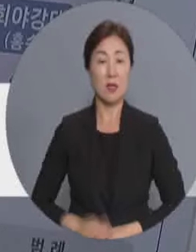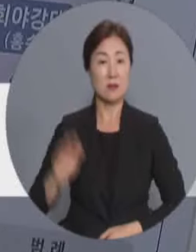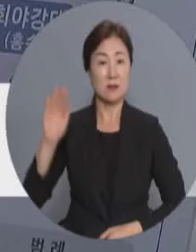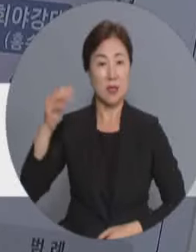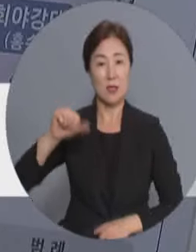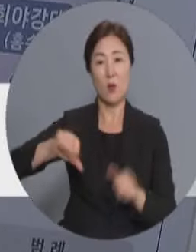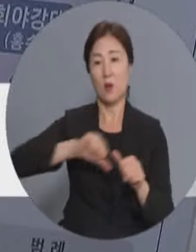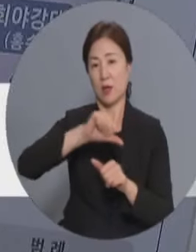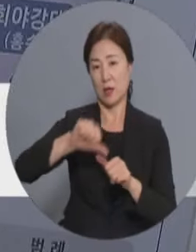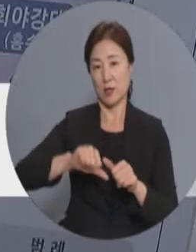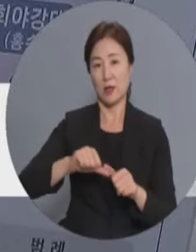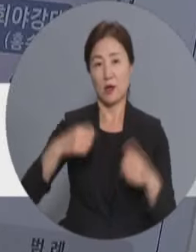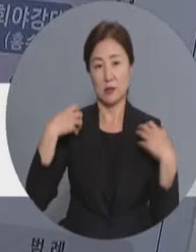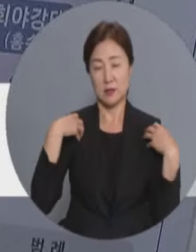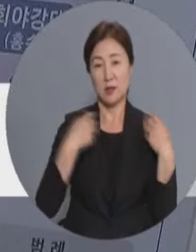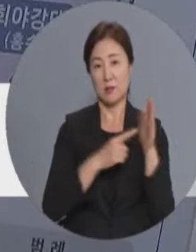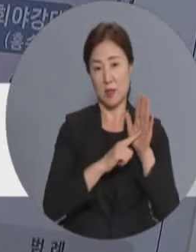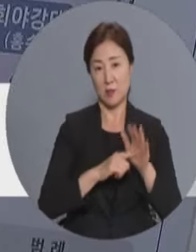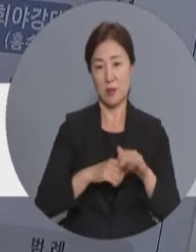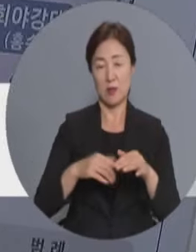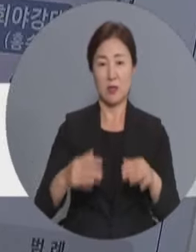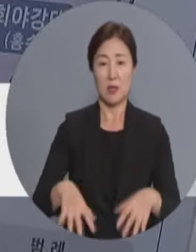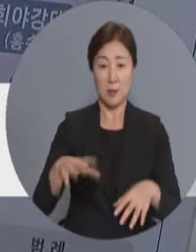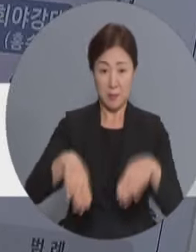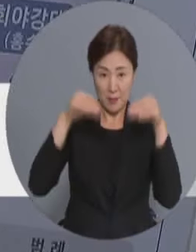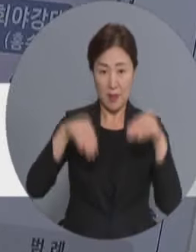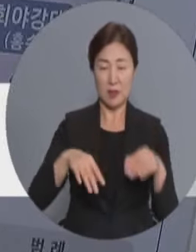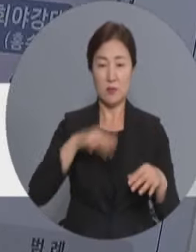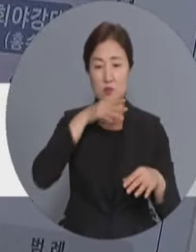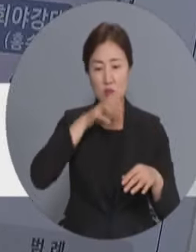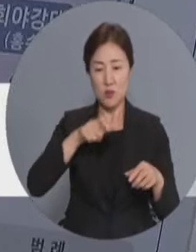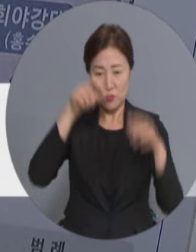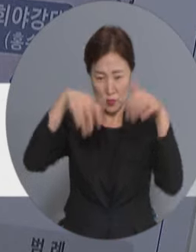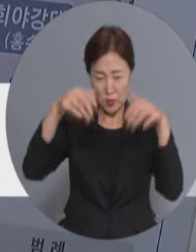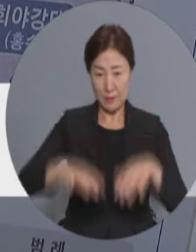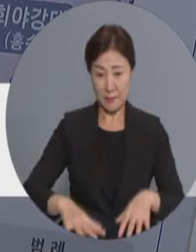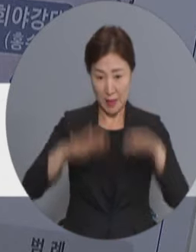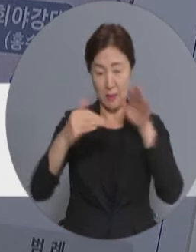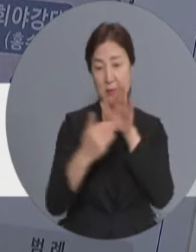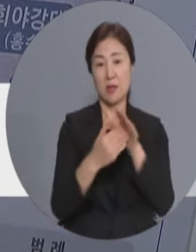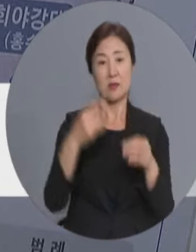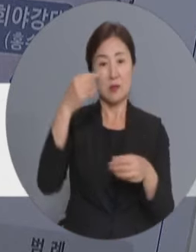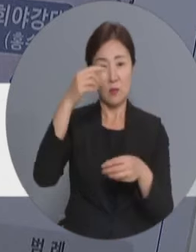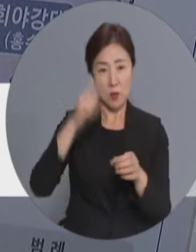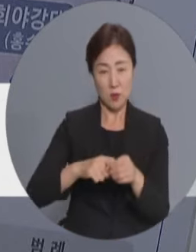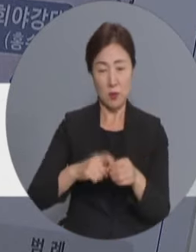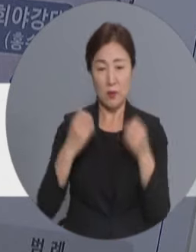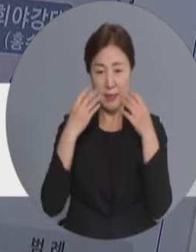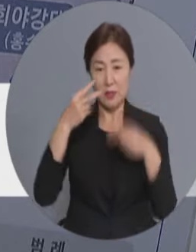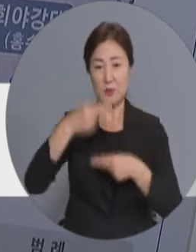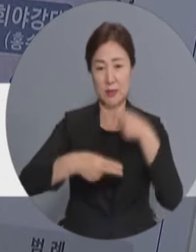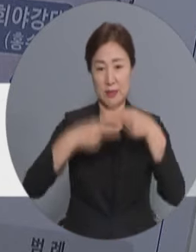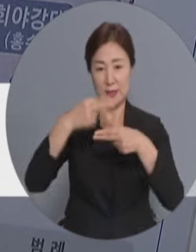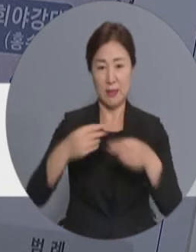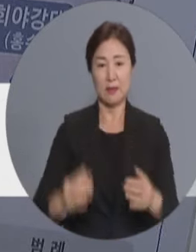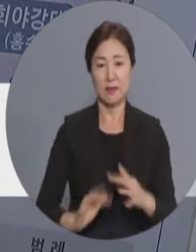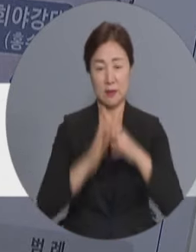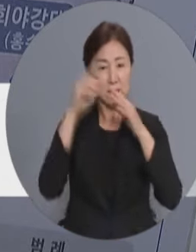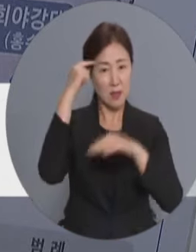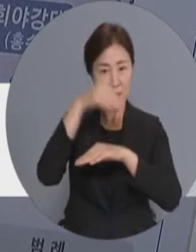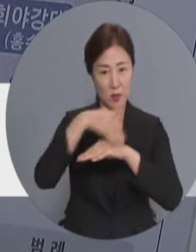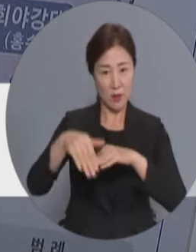최근 환경부가 가뭄과 홍수 예방 목적으로 신규 댐을 건설하기로 했습니다. 댐 건설 후보지 14곳